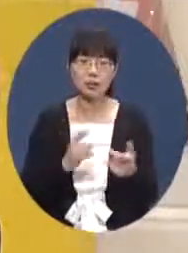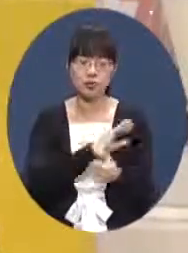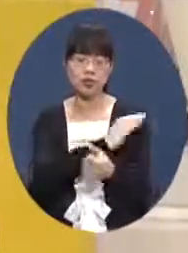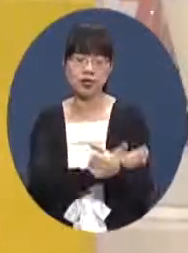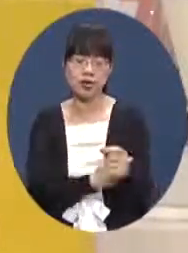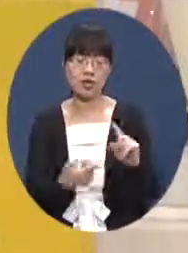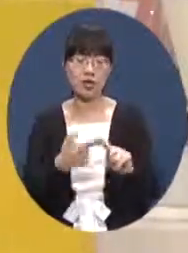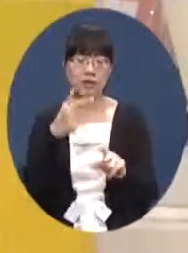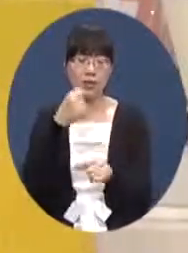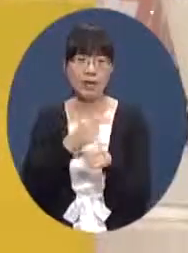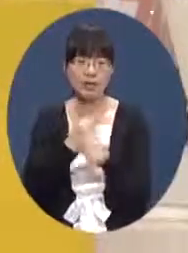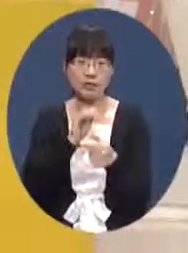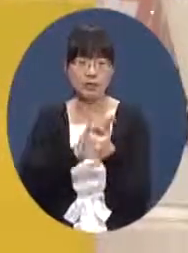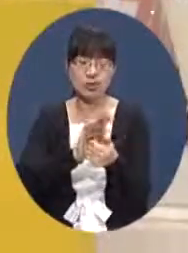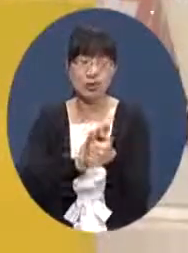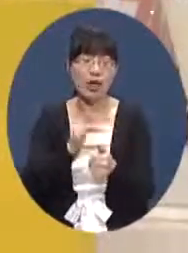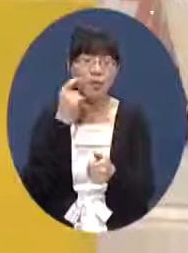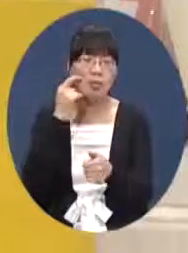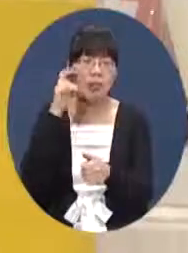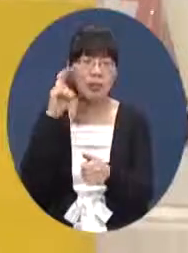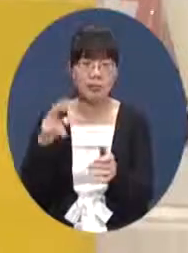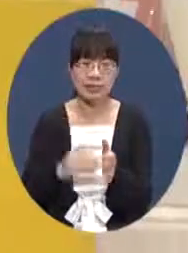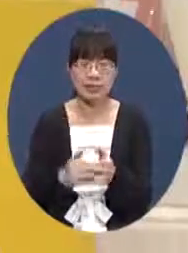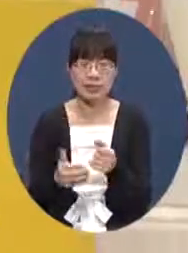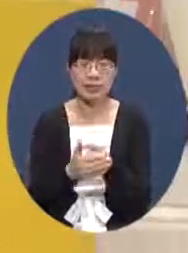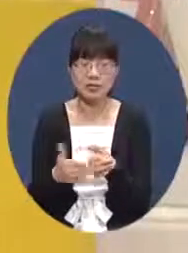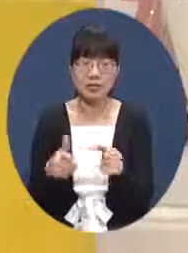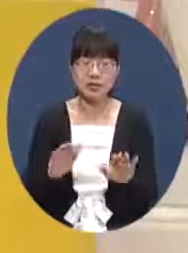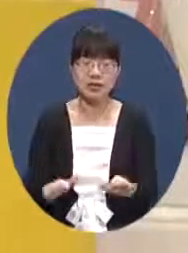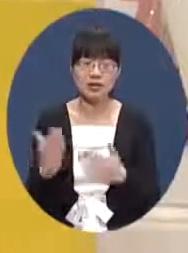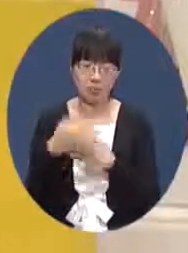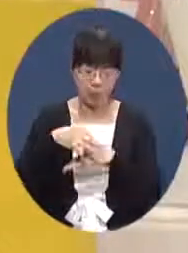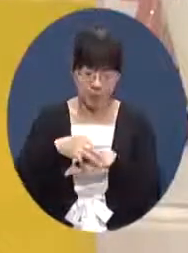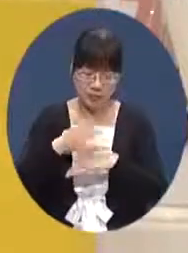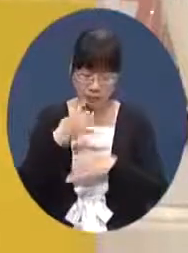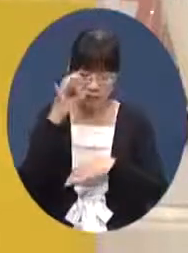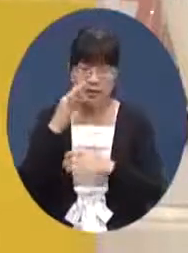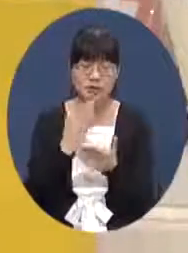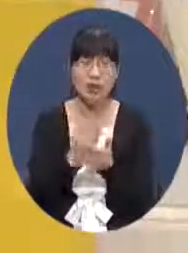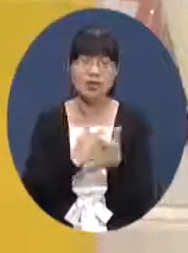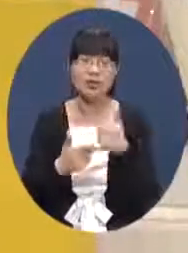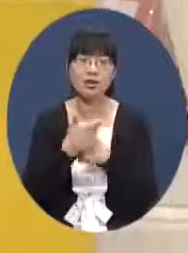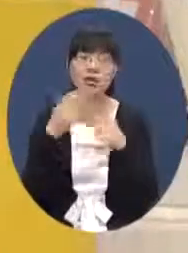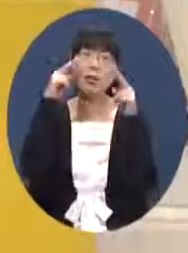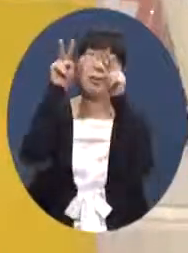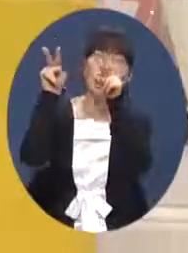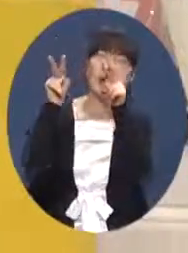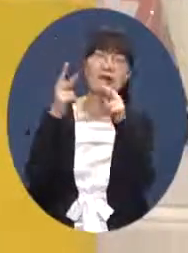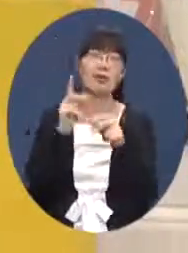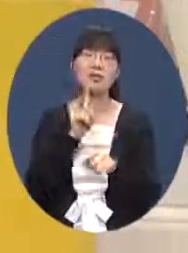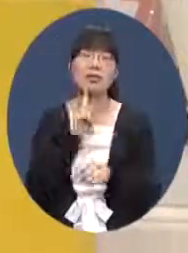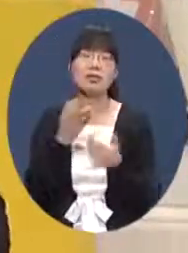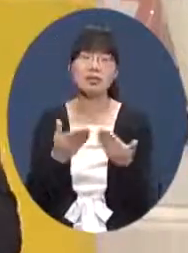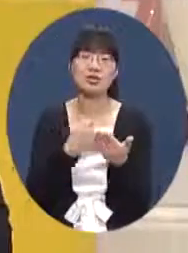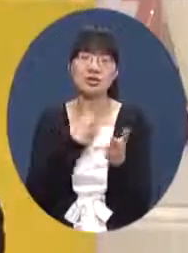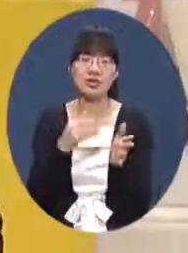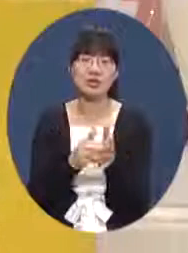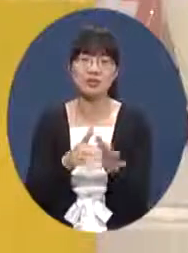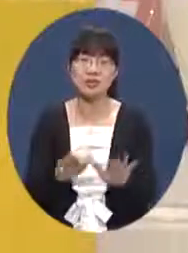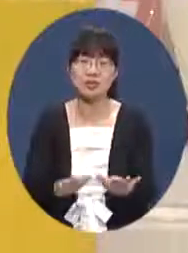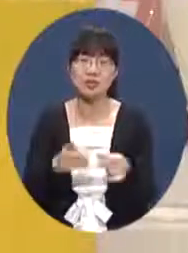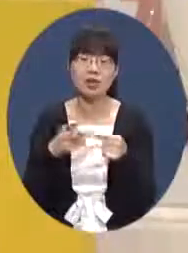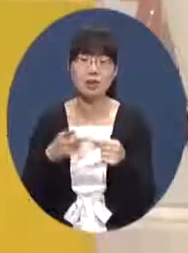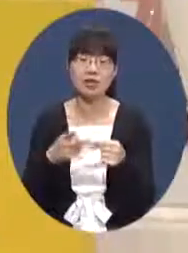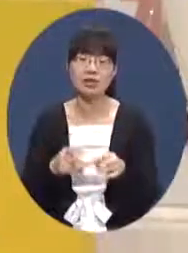이런 것들을 형성하는 것을 도와주실 수가 없어요. 그래서 피부만 보지 마시고 더큰 거를 봐라. 이런 말씀을 좀 드리고 싶고요. 그다음에